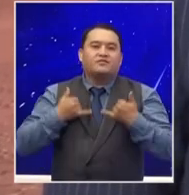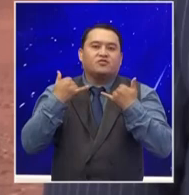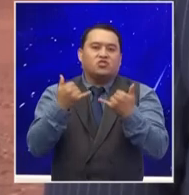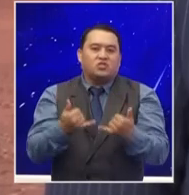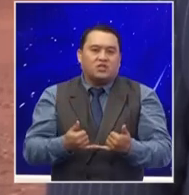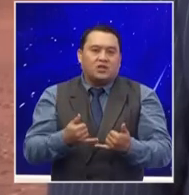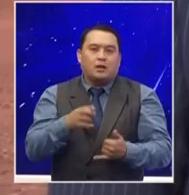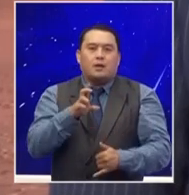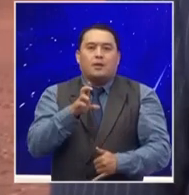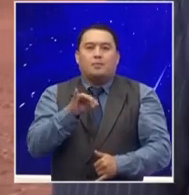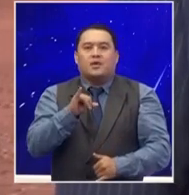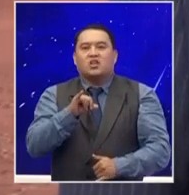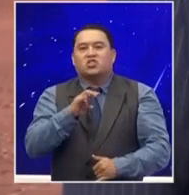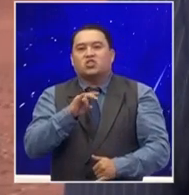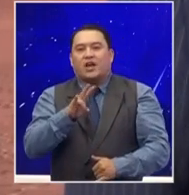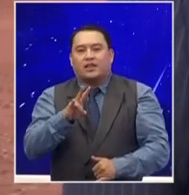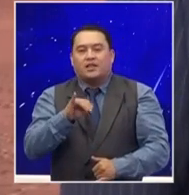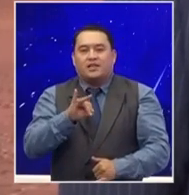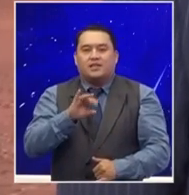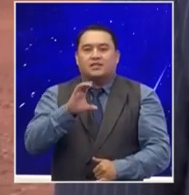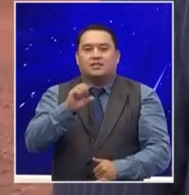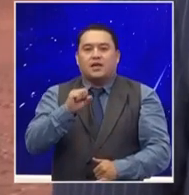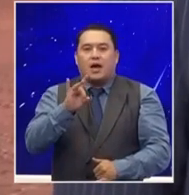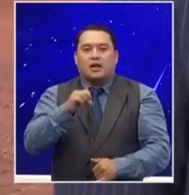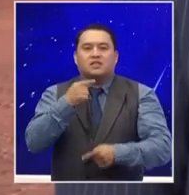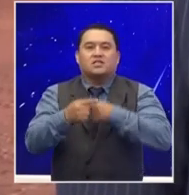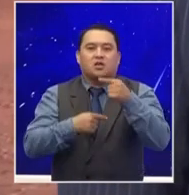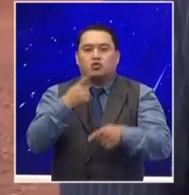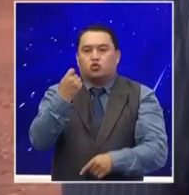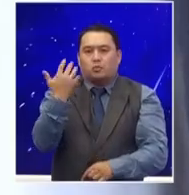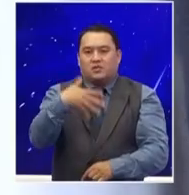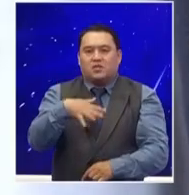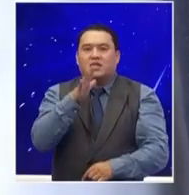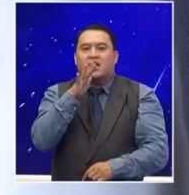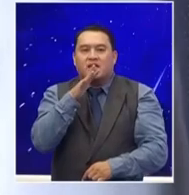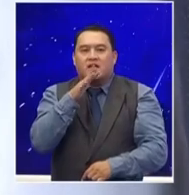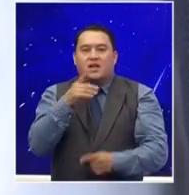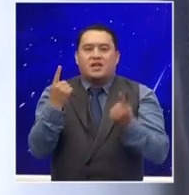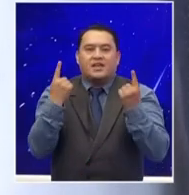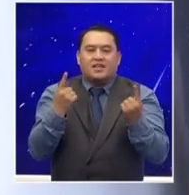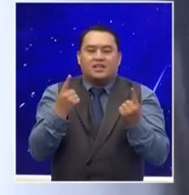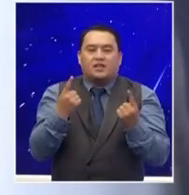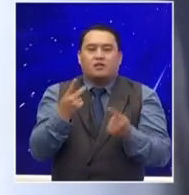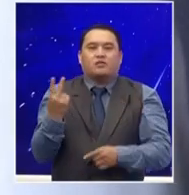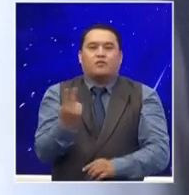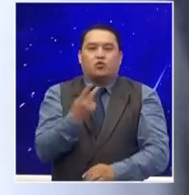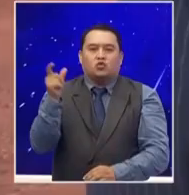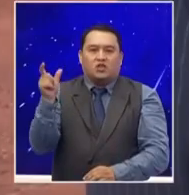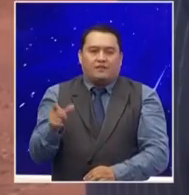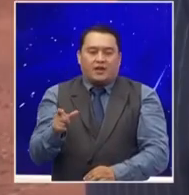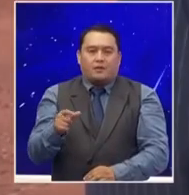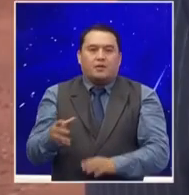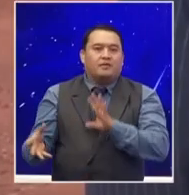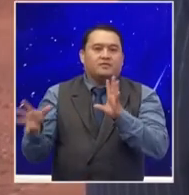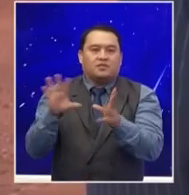айтыса «Біржан и Сары», который на следующий год у нас 150-летие этого легендарного айтыса, который проходил между ними. Мы в